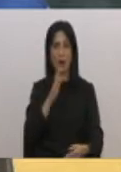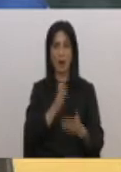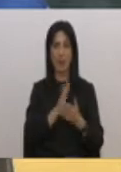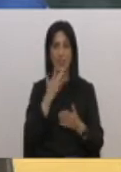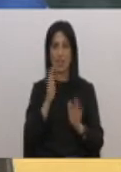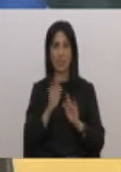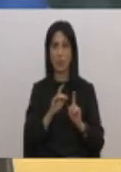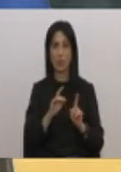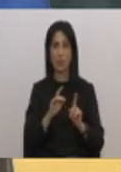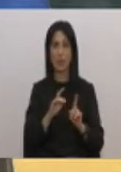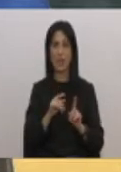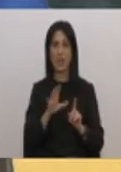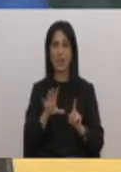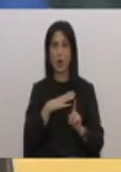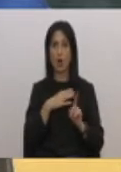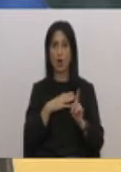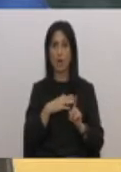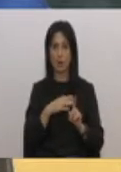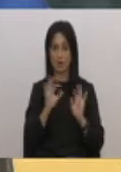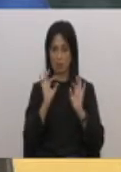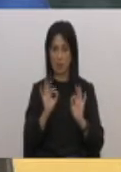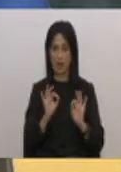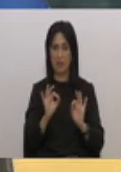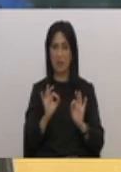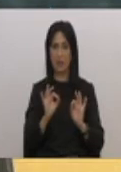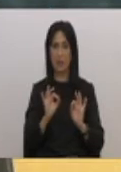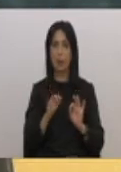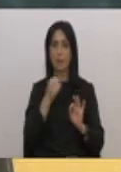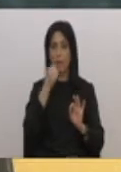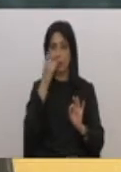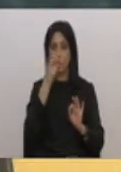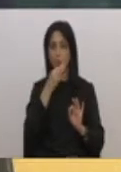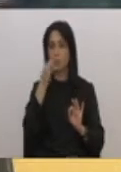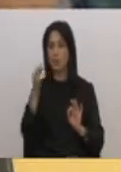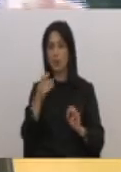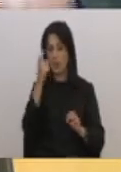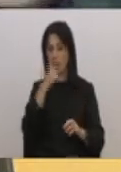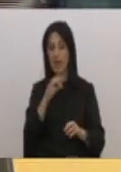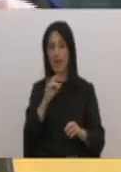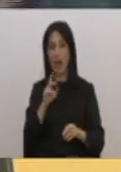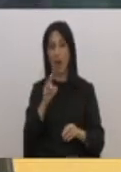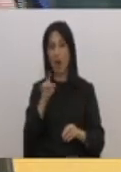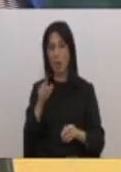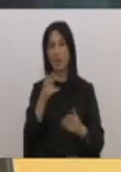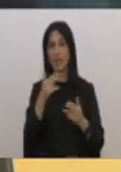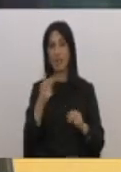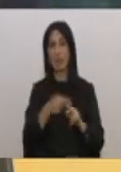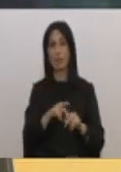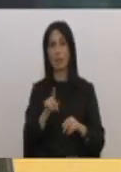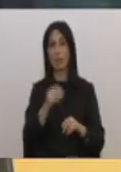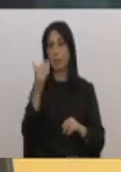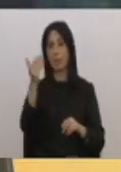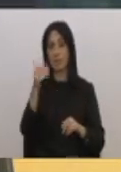ნაციონალური მოძრაობა და იყოს თანმიმდევრულები, მადლობას უნდა ეუბნებოდეთ ბატონ ირაკლი ყობახიძეს, დიახ, იმიტომ რომ